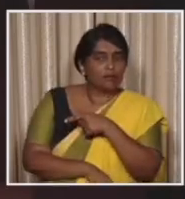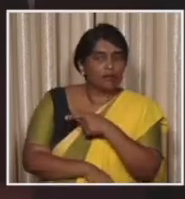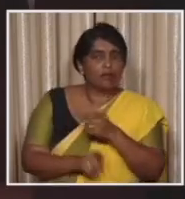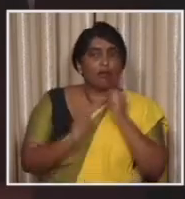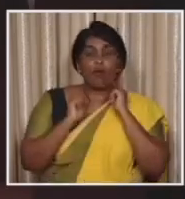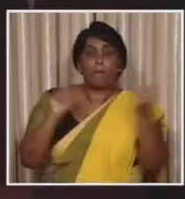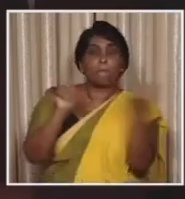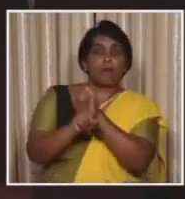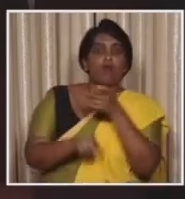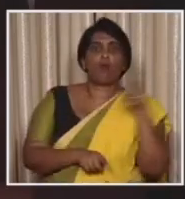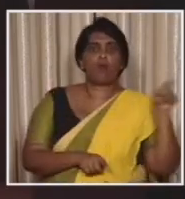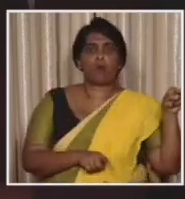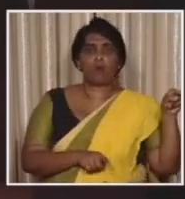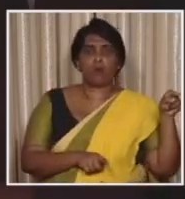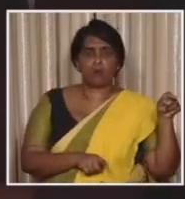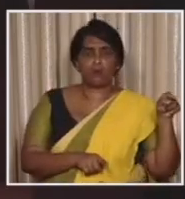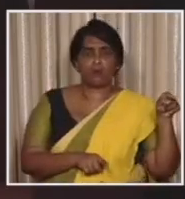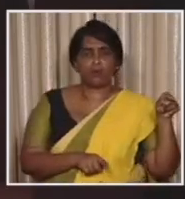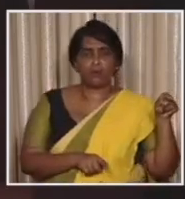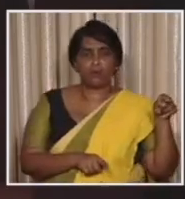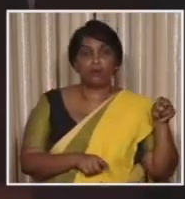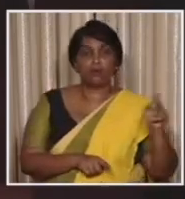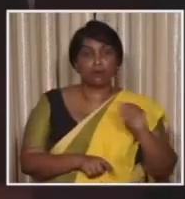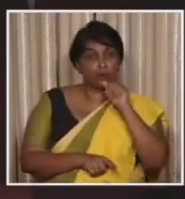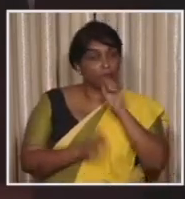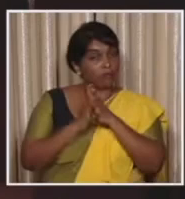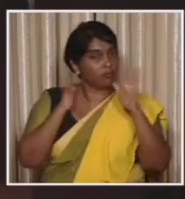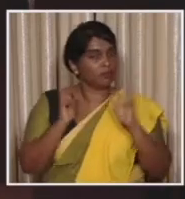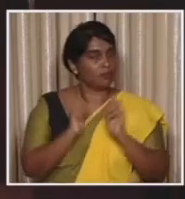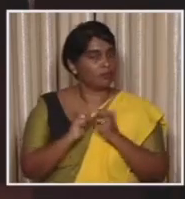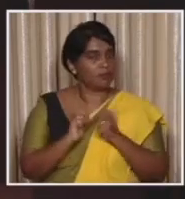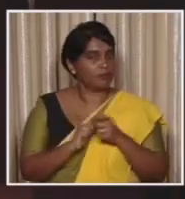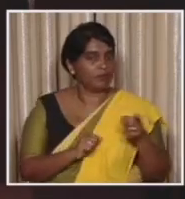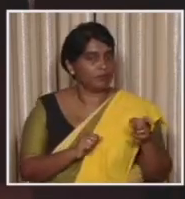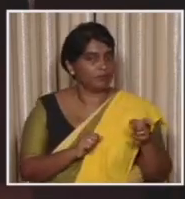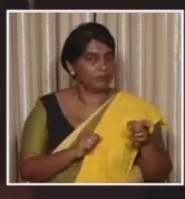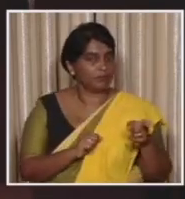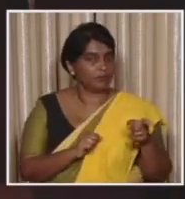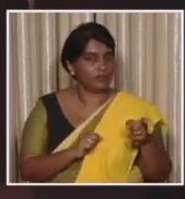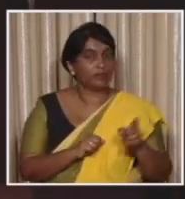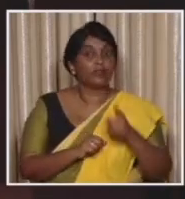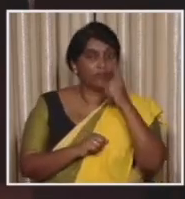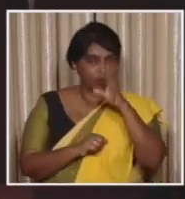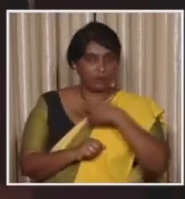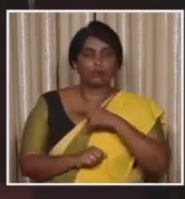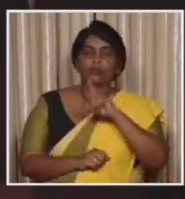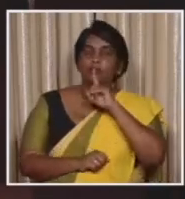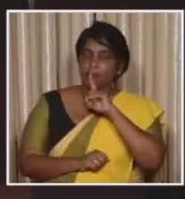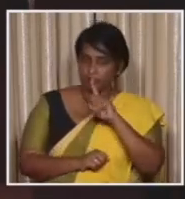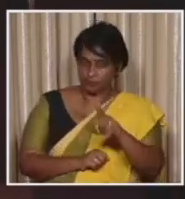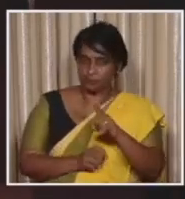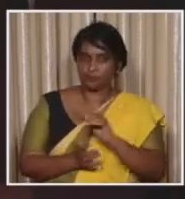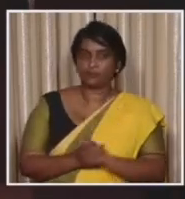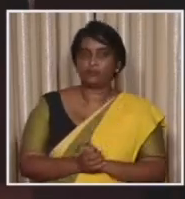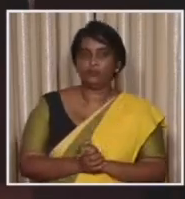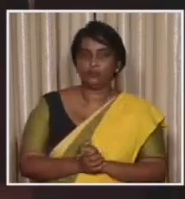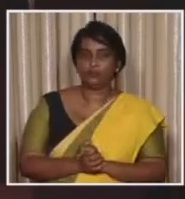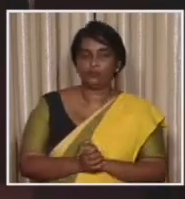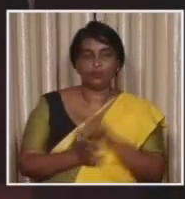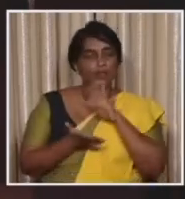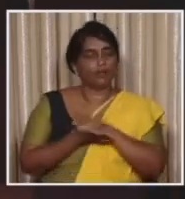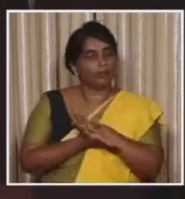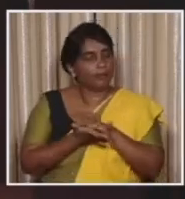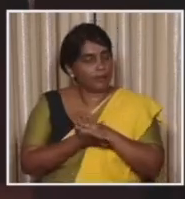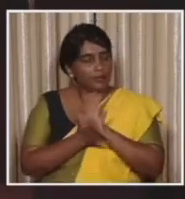කවුද මේ බලපෑම් කරන්නේ? ඒක වඩාත් බරපතල ප්‍රශ්නයක්. එනිසා මම ඔබතුමාට කියන්න කැමති